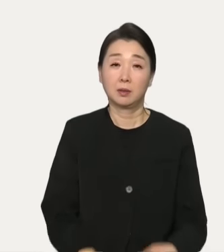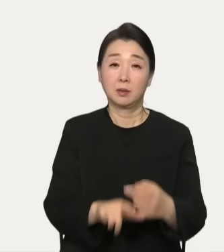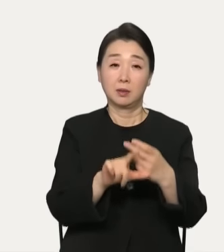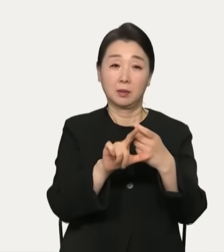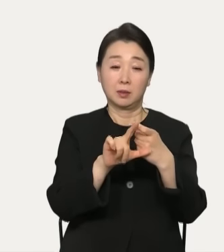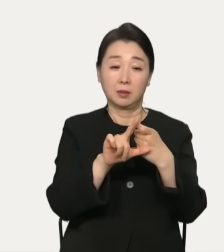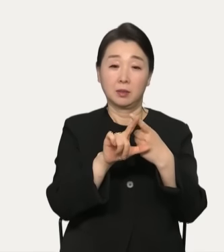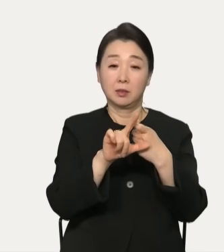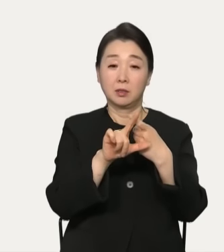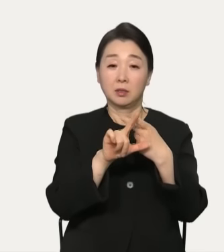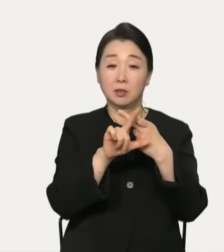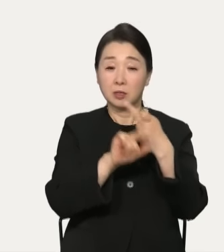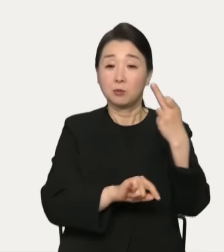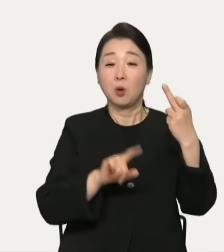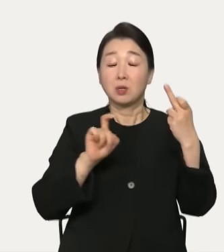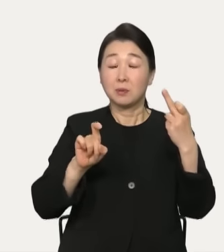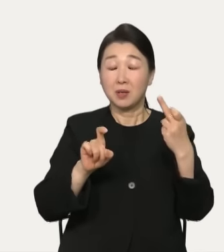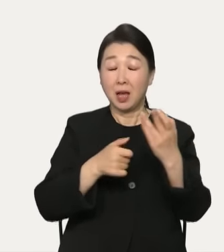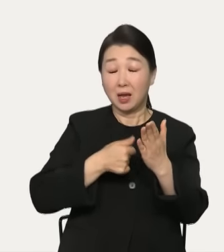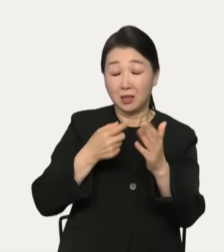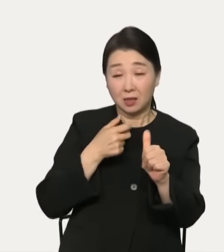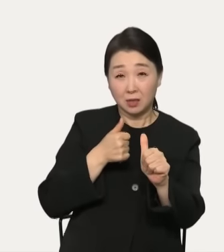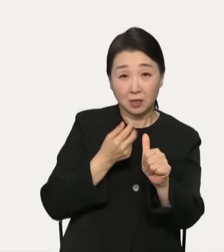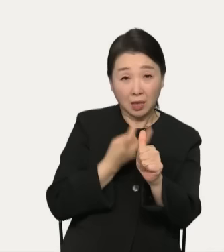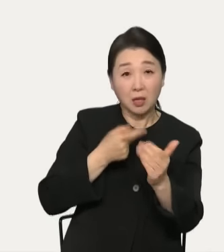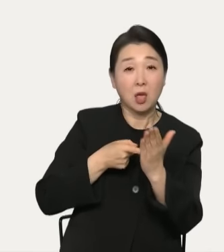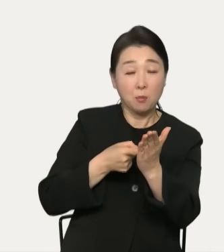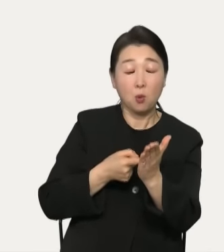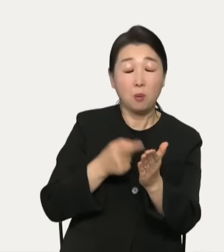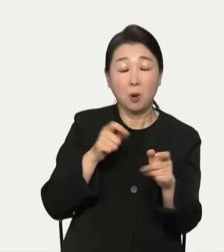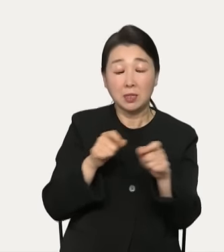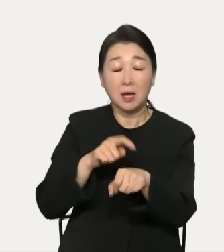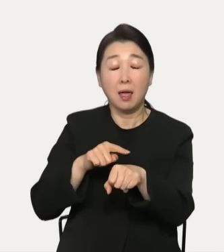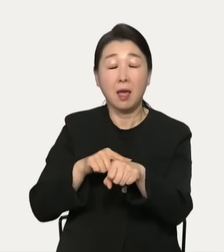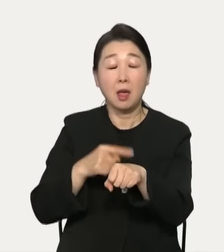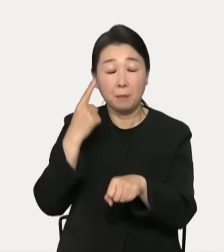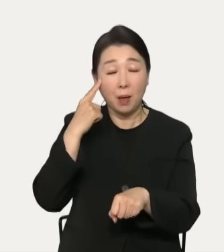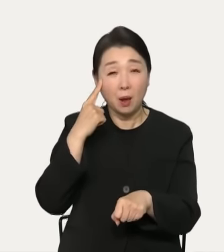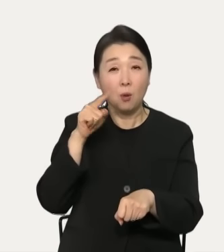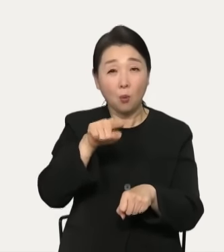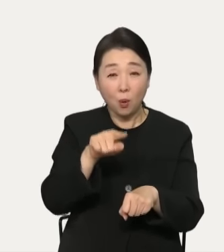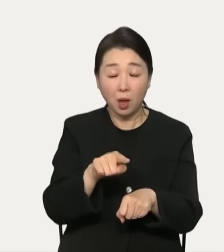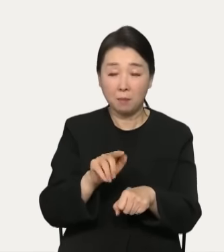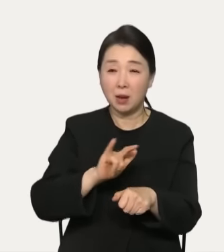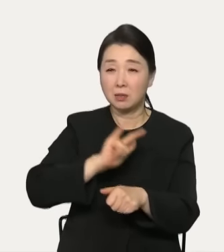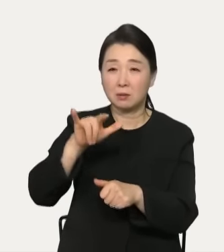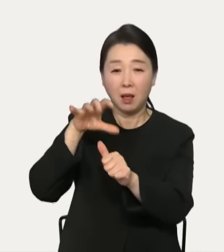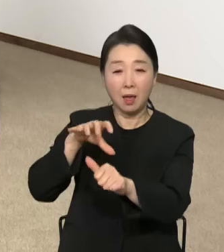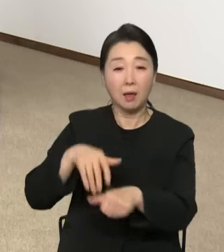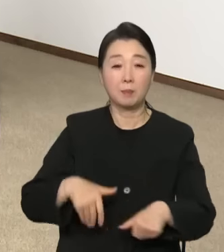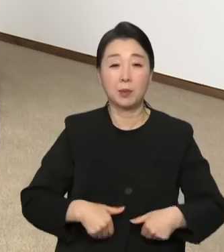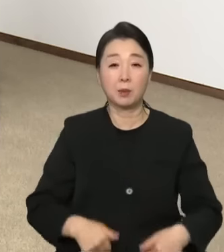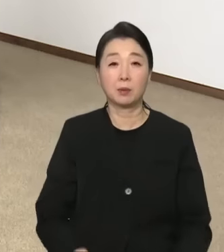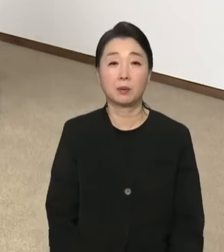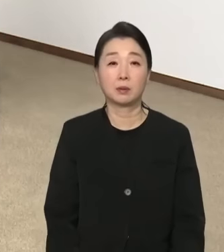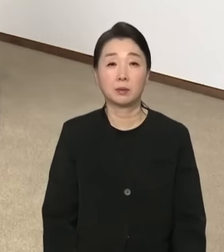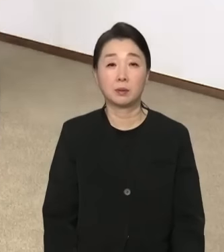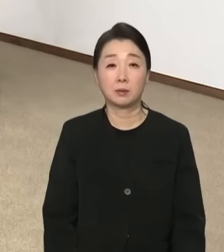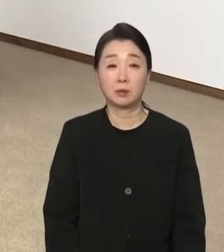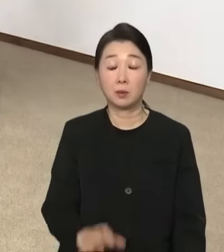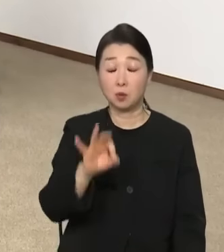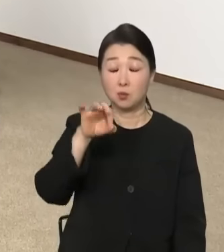전까지 시간을 끌어보겠다는 것이라며 도주에 대비해 신속한 출금 조치가 필요하다고 지적했습니다 우원식